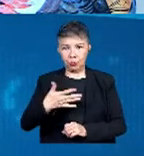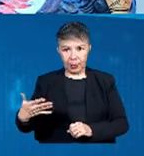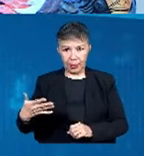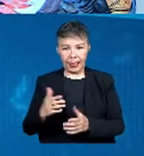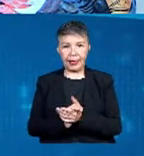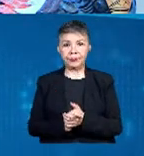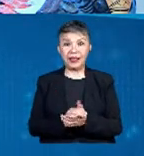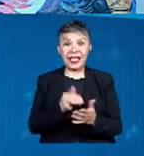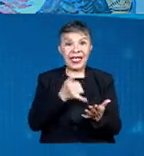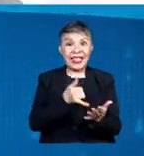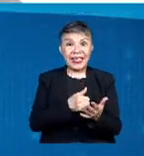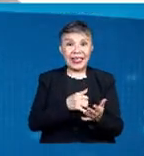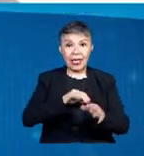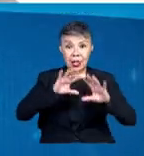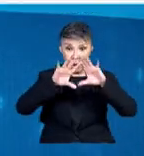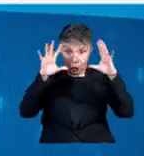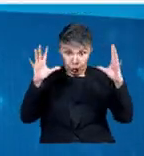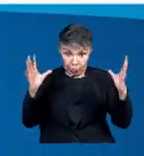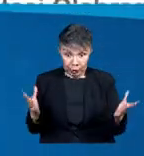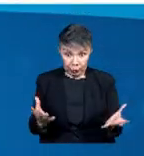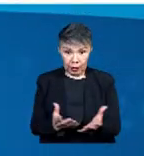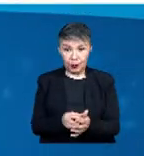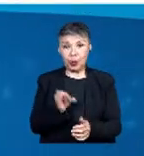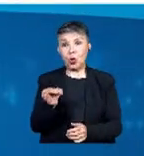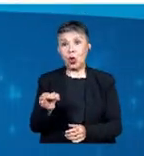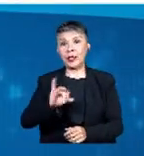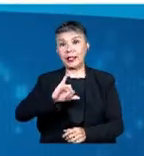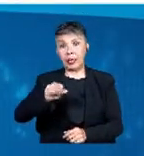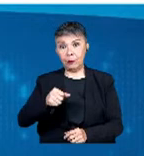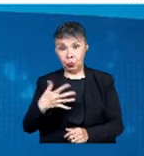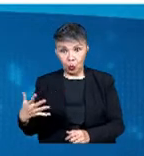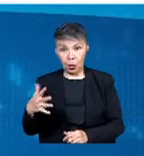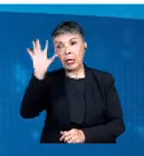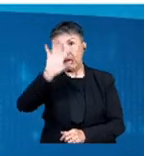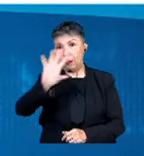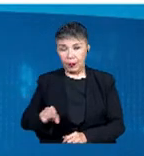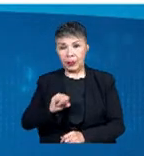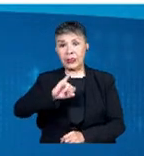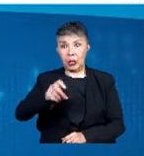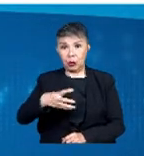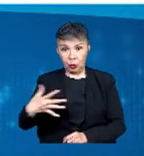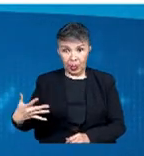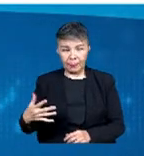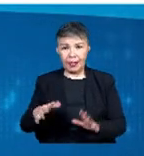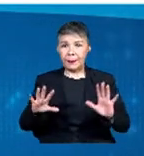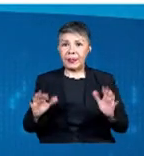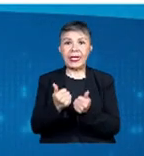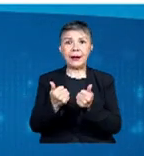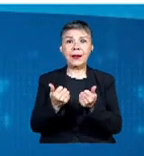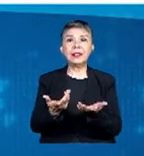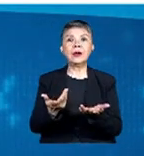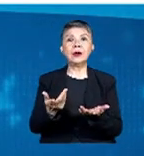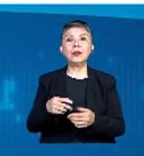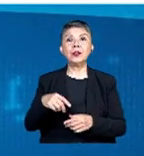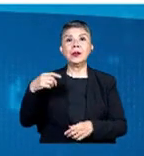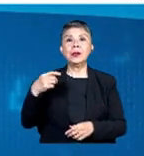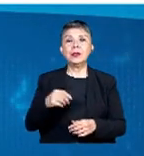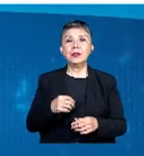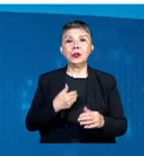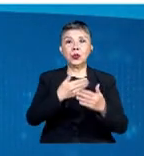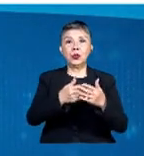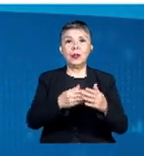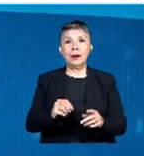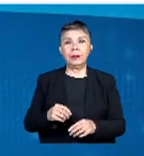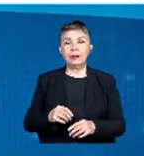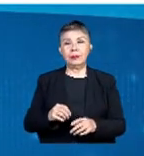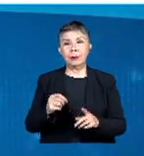secara garis besar dan juga keseluruhan, baik itu di Kota Jayapura apalagi Kabupaten Jayapura, bagaimana persiapannya Pak menuju Peparnas yang memang